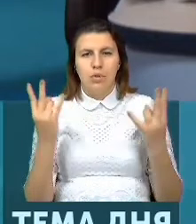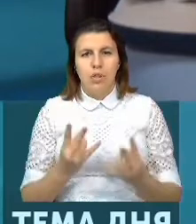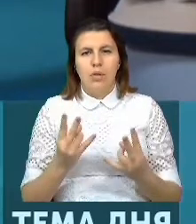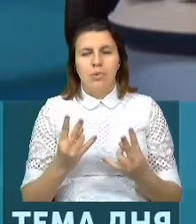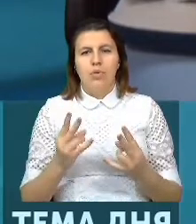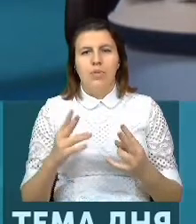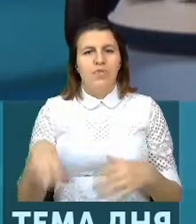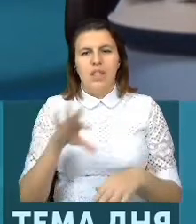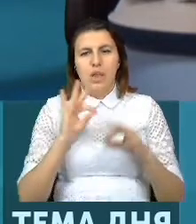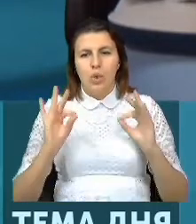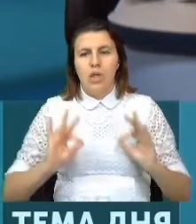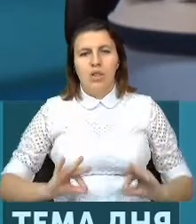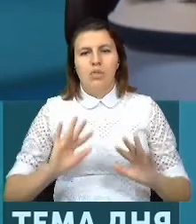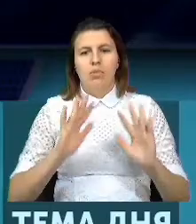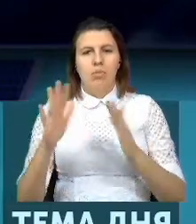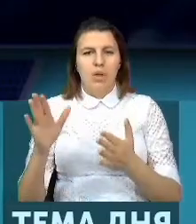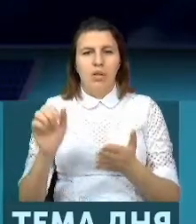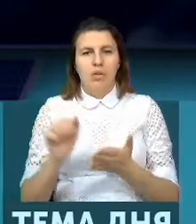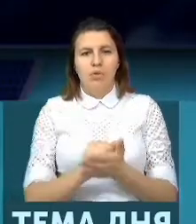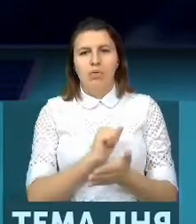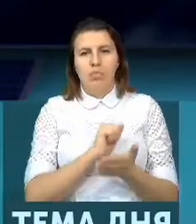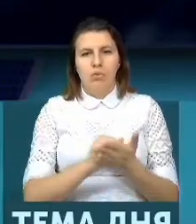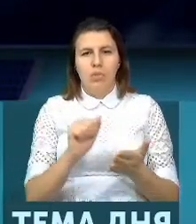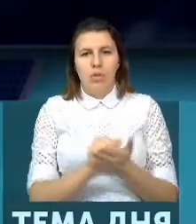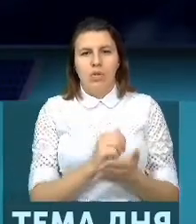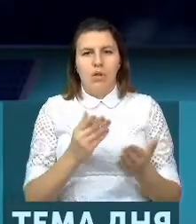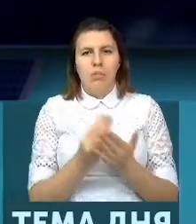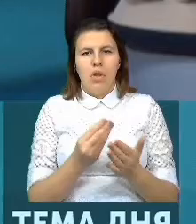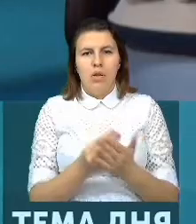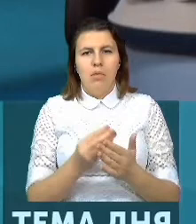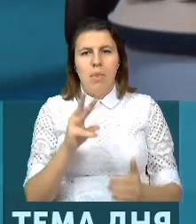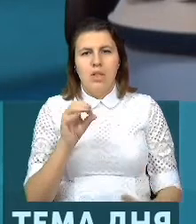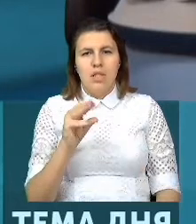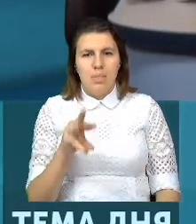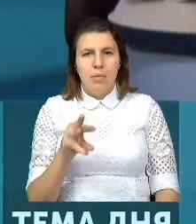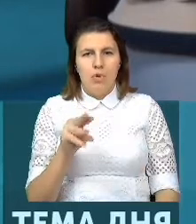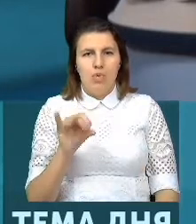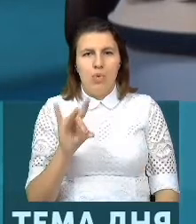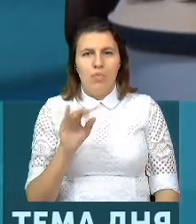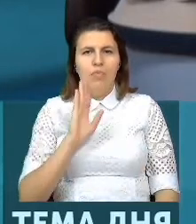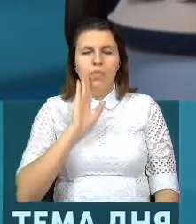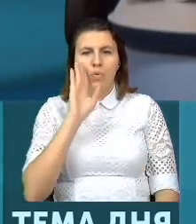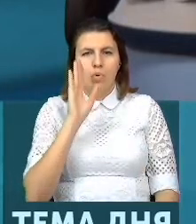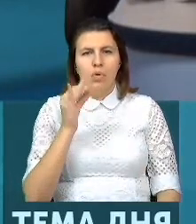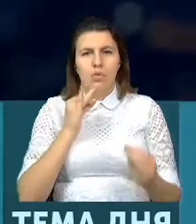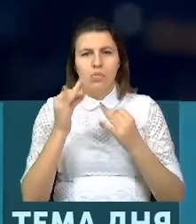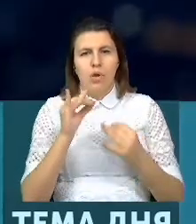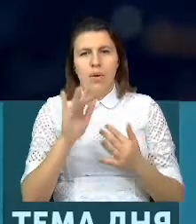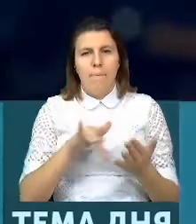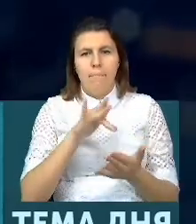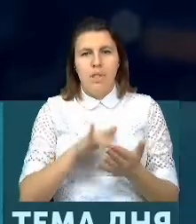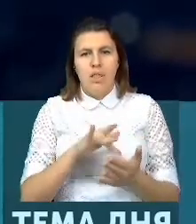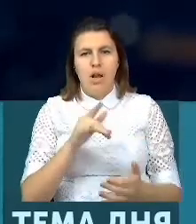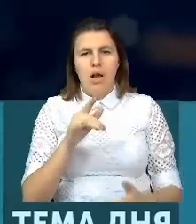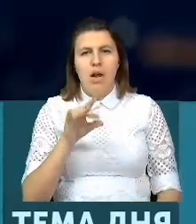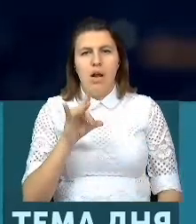яке там є, воно було на чиємусь балансі. Максим Трунов у нашій ранковій телефонній розмові сказав, що міська рада хоче, щоб вони передали